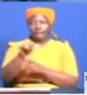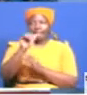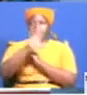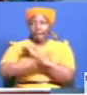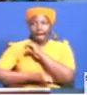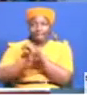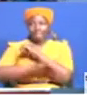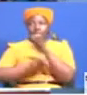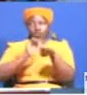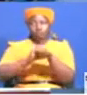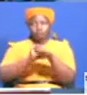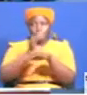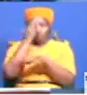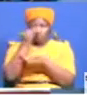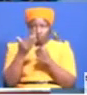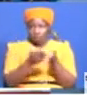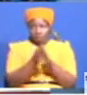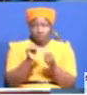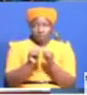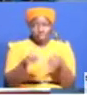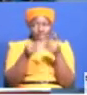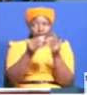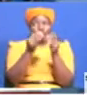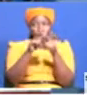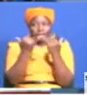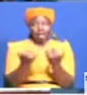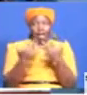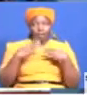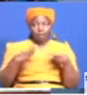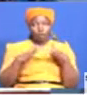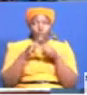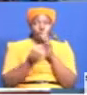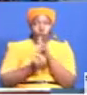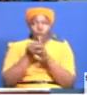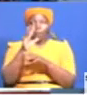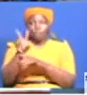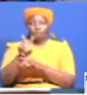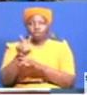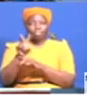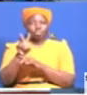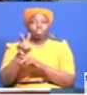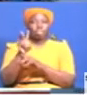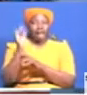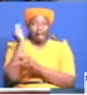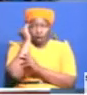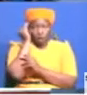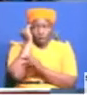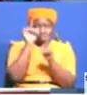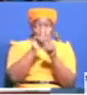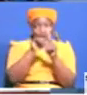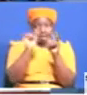people to be able to grow both academically so that they can also come and be part